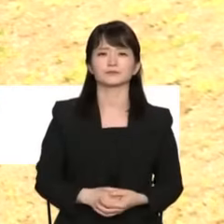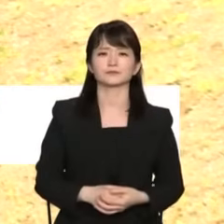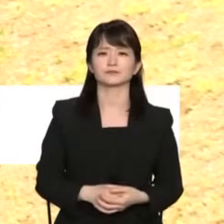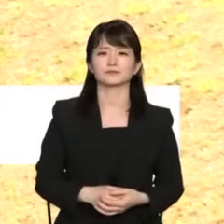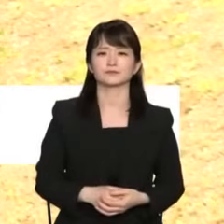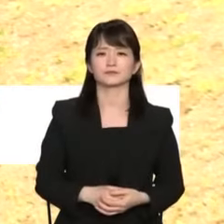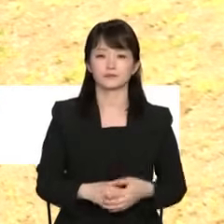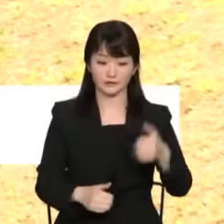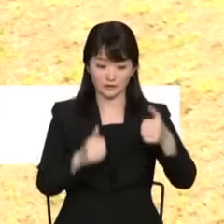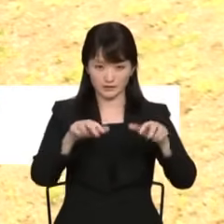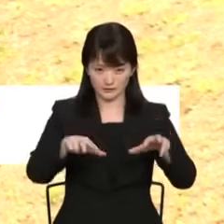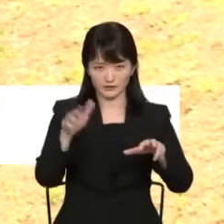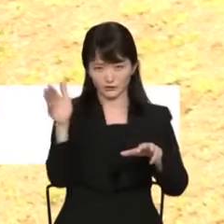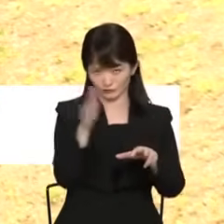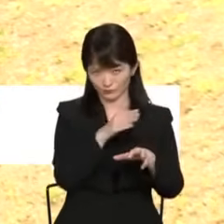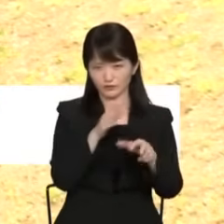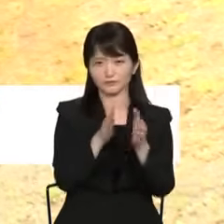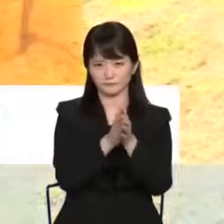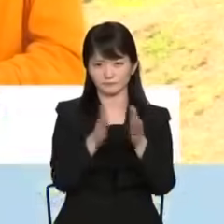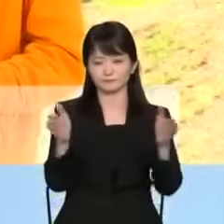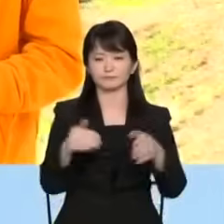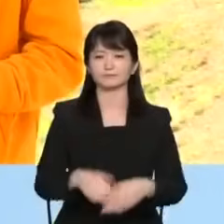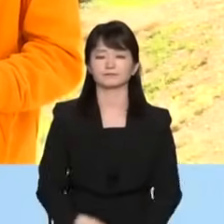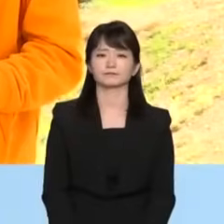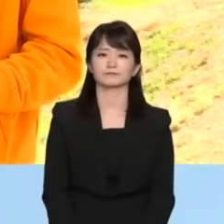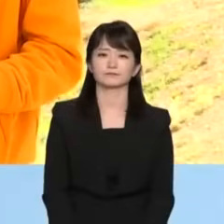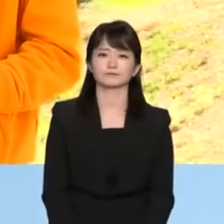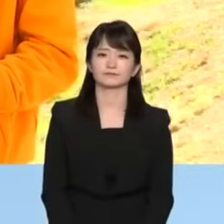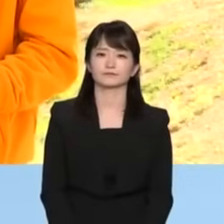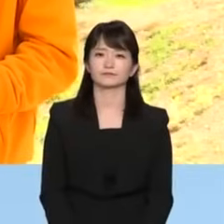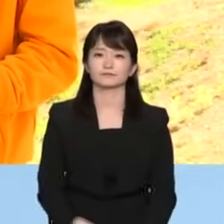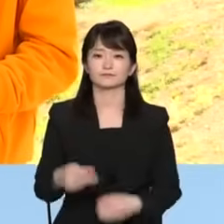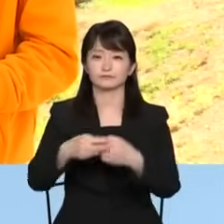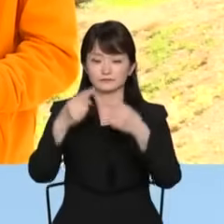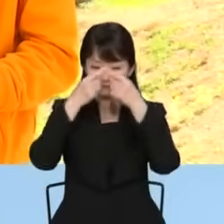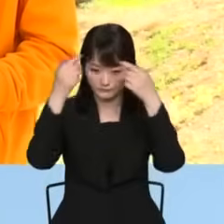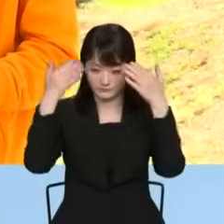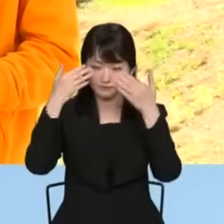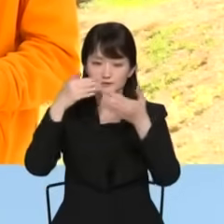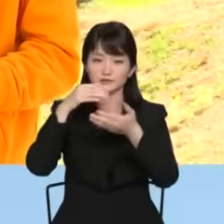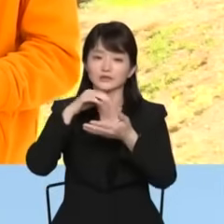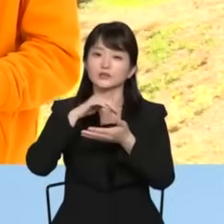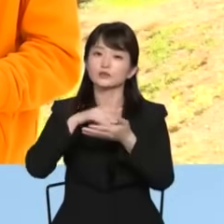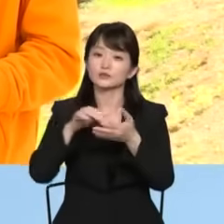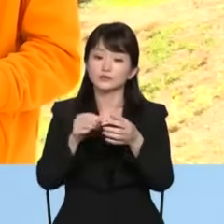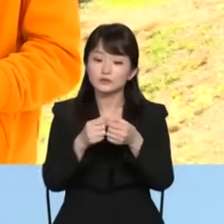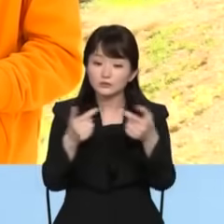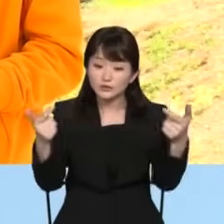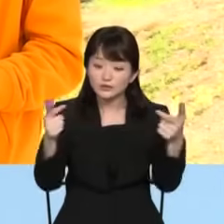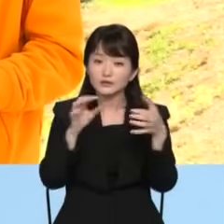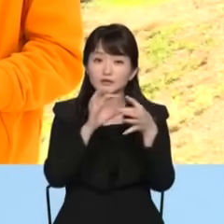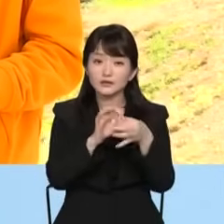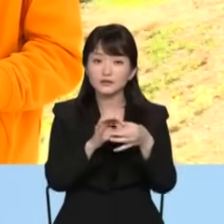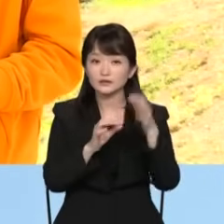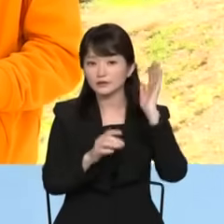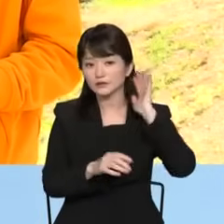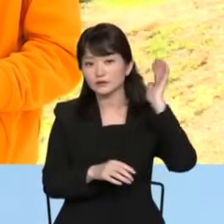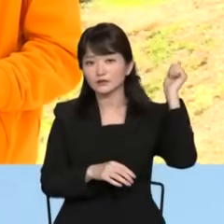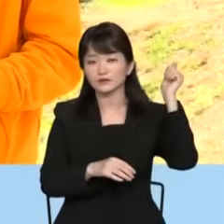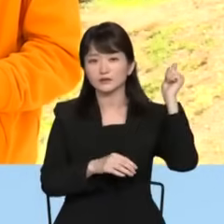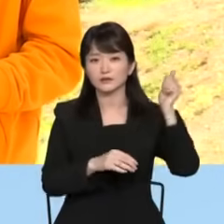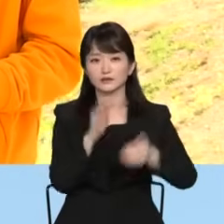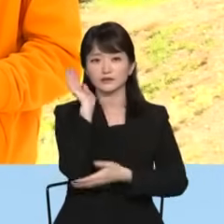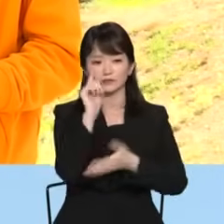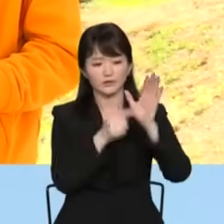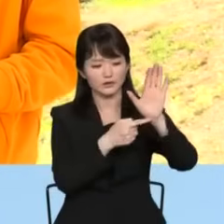뭐랄까 경쟁은 지금부터다 이렇게 말씀드리겠습니다. 네. 아, 의대 증원 관련해서 대통령이 대국민 담화한 거 가지고 통치 능력이 없다고